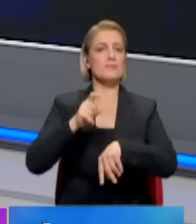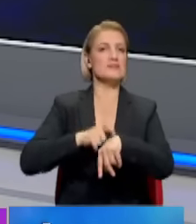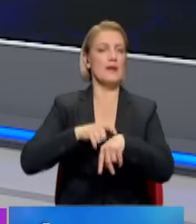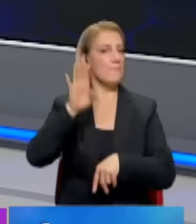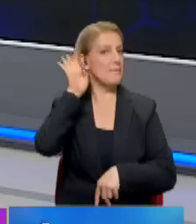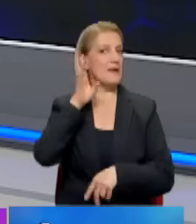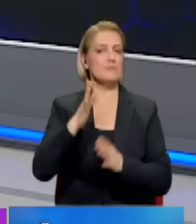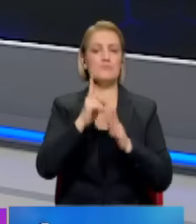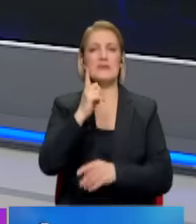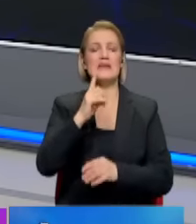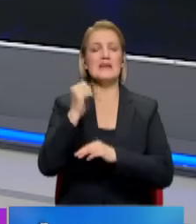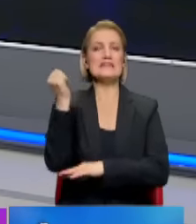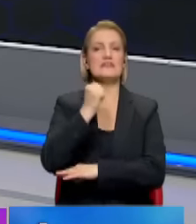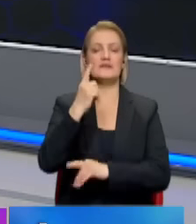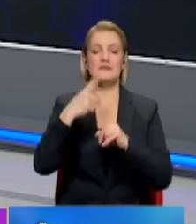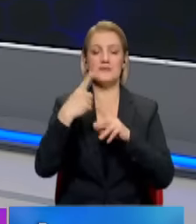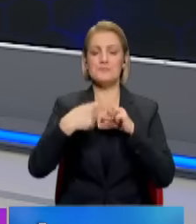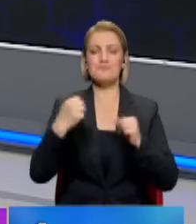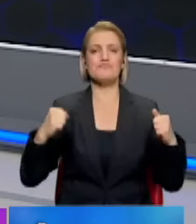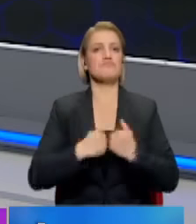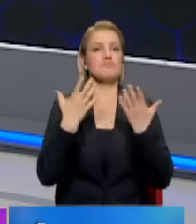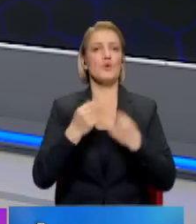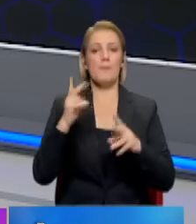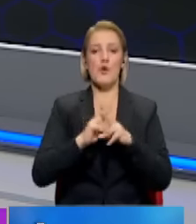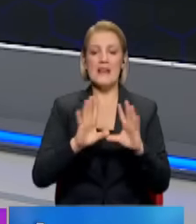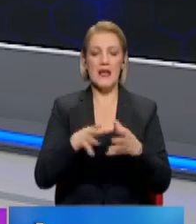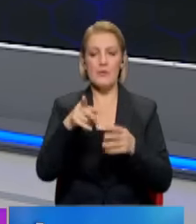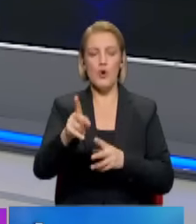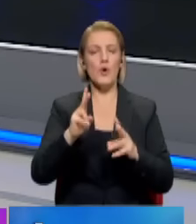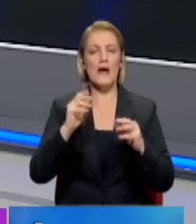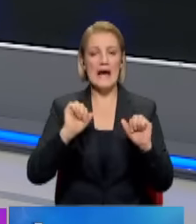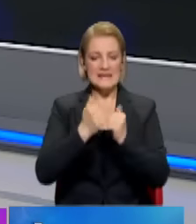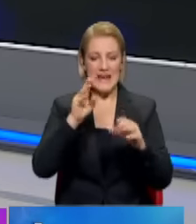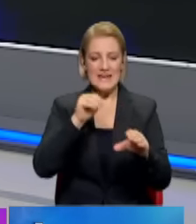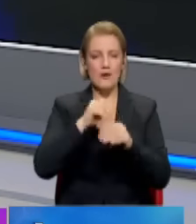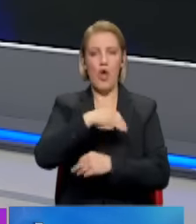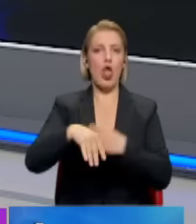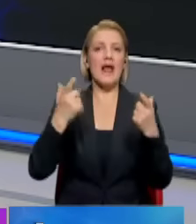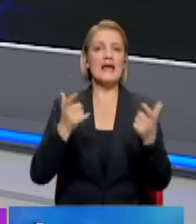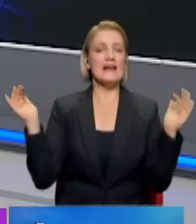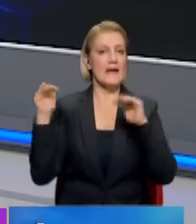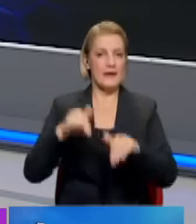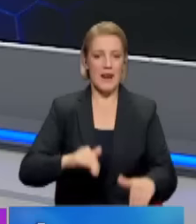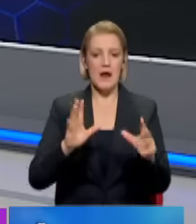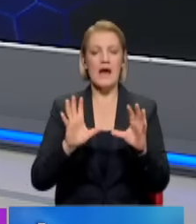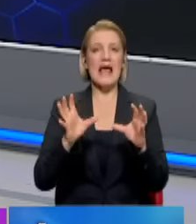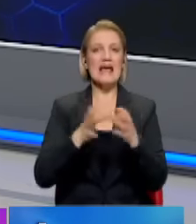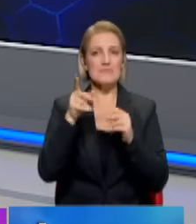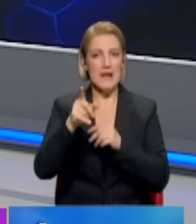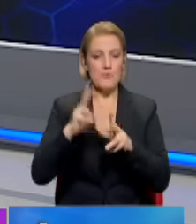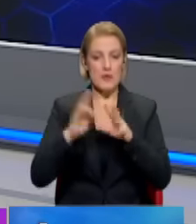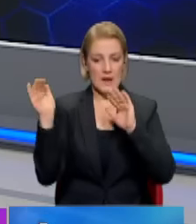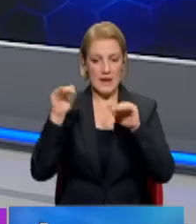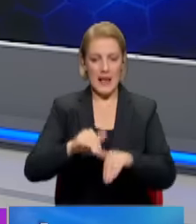saatlerinde Malatya'da bir tır kazası yaşandı. Polis ekipleri o kazaya müdahale için olay yerine gitti. Polis ekipleri olay